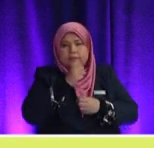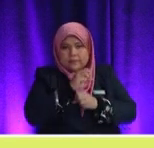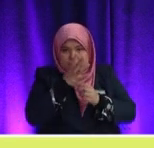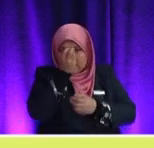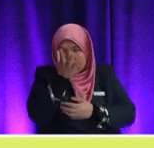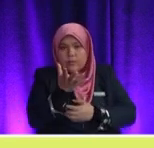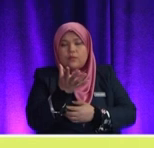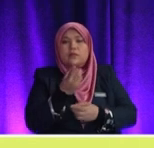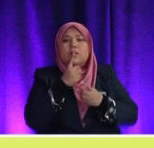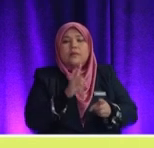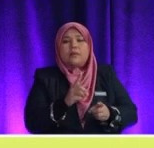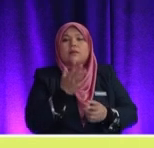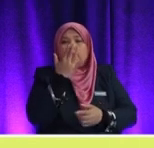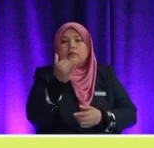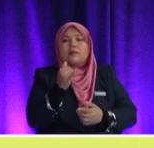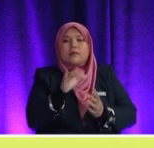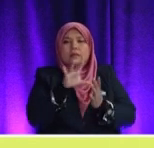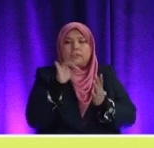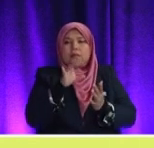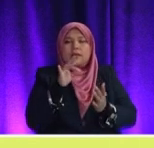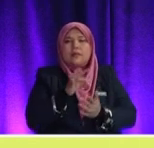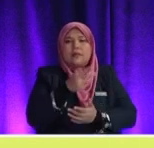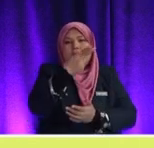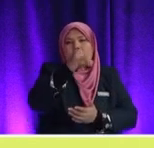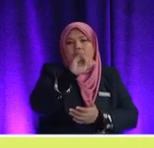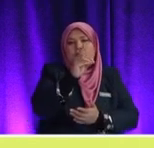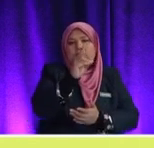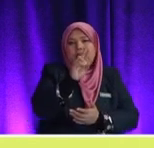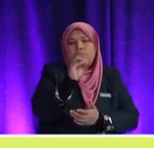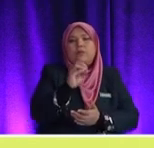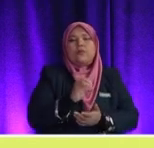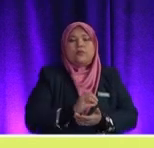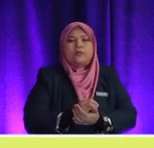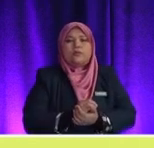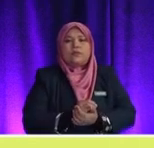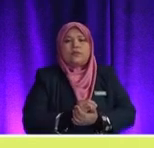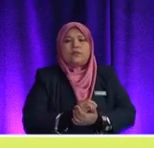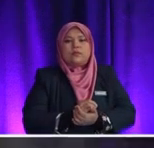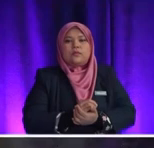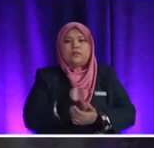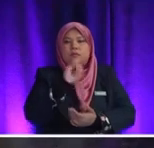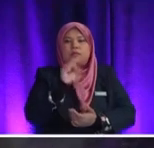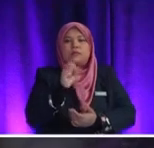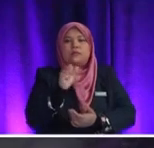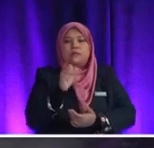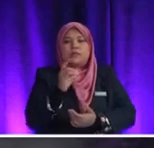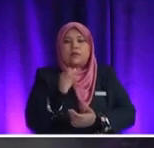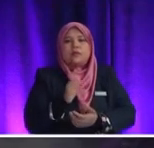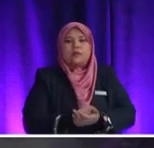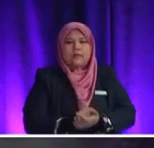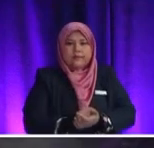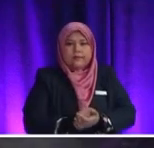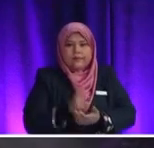jawaban Kenapa sound pilih pilihan tersebut Oke bego lo pada electrophile yang mengikutkan